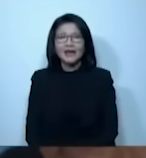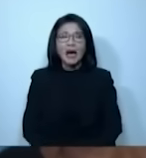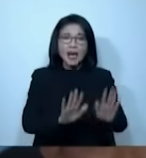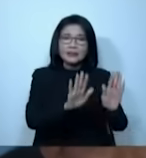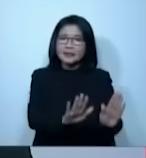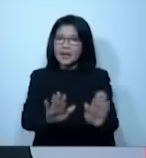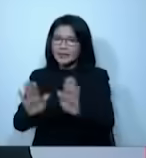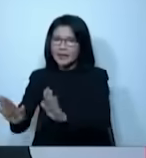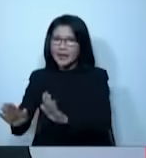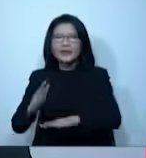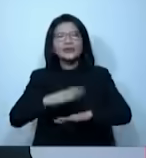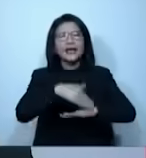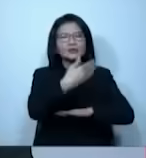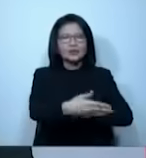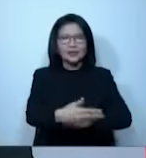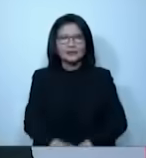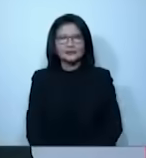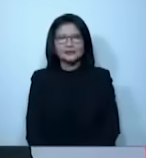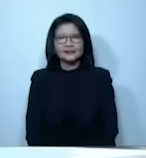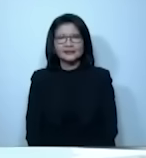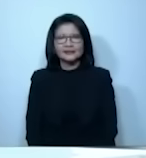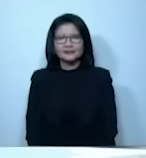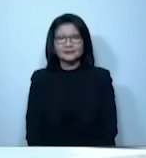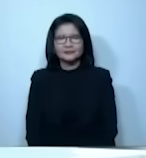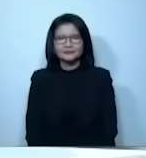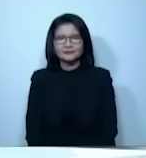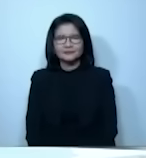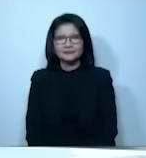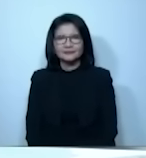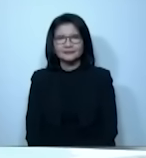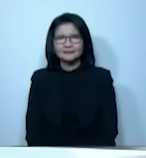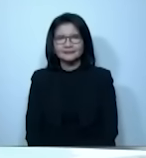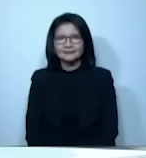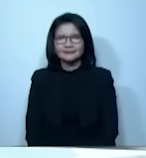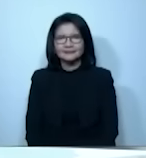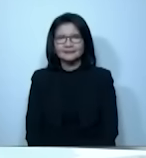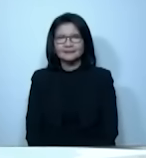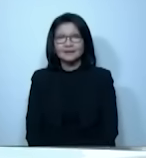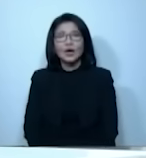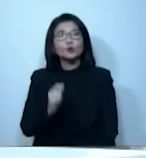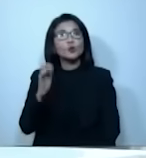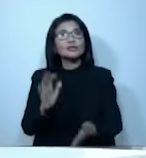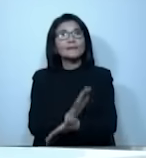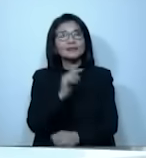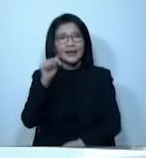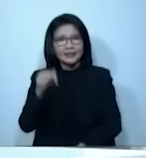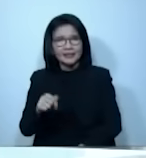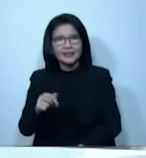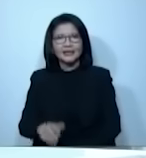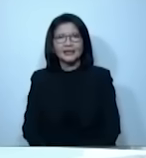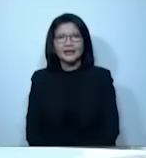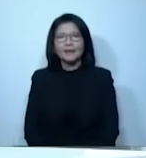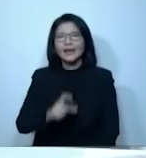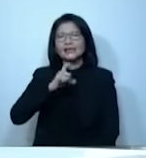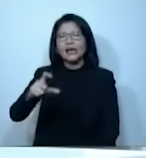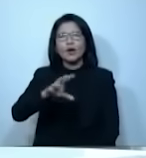Sudah akan lanjutkan ya kita akan lanjutkan dan untuk kesempatan ini kami berikan kepada